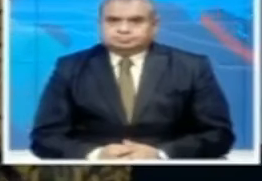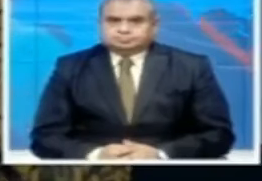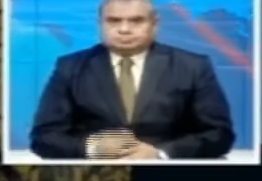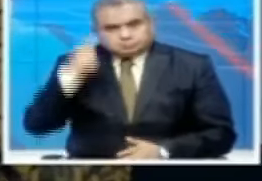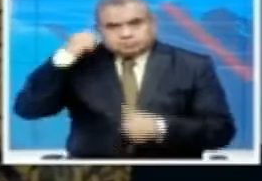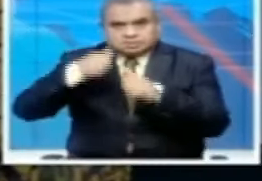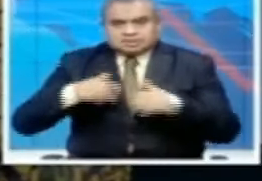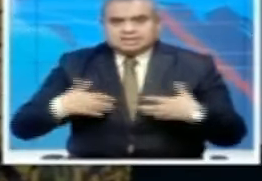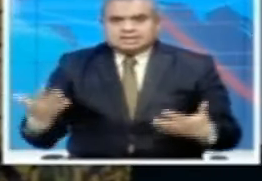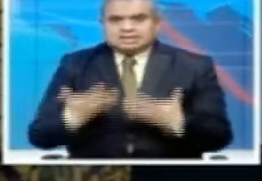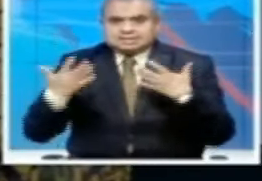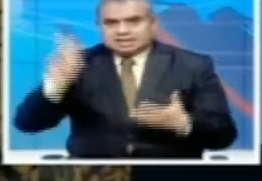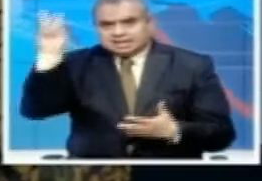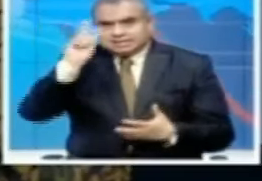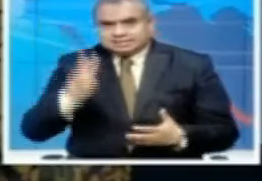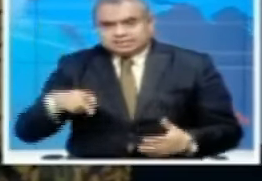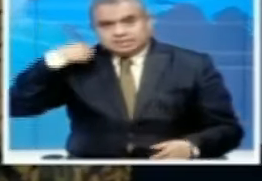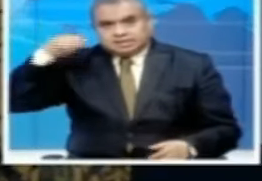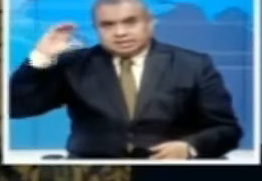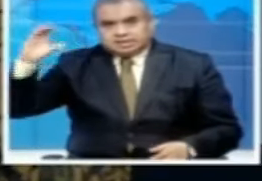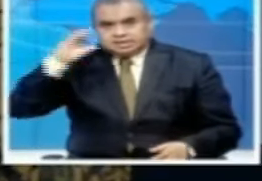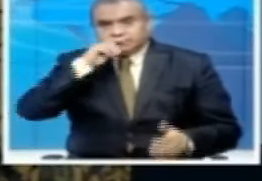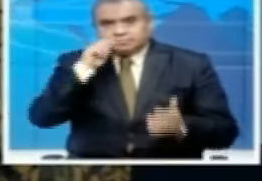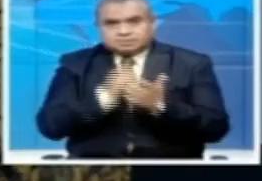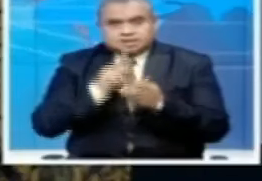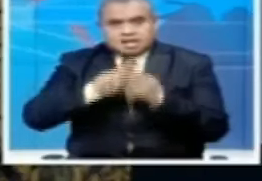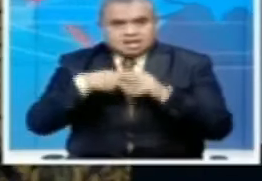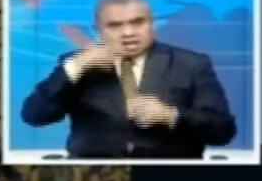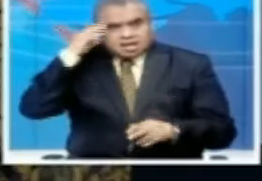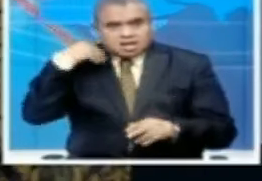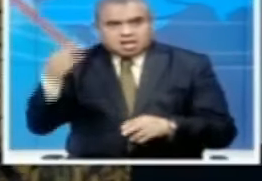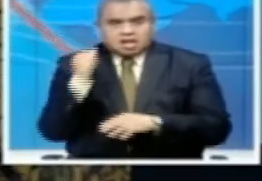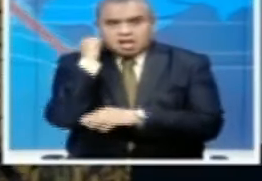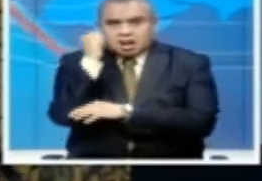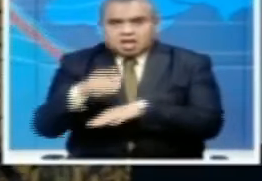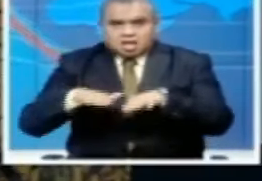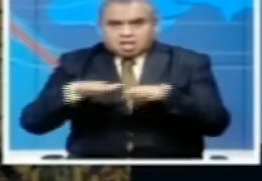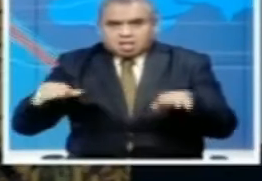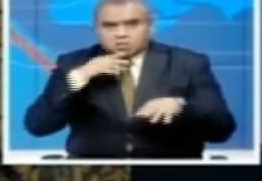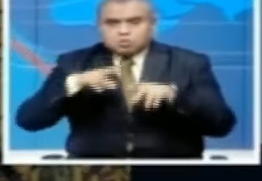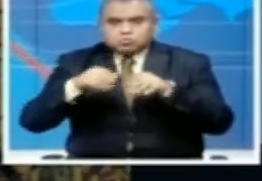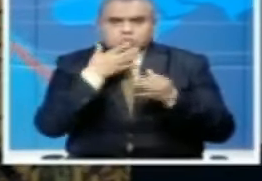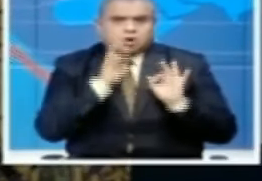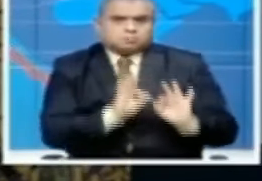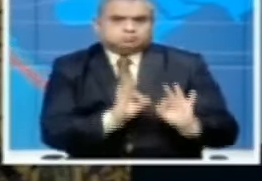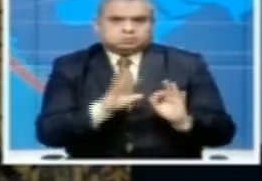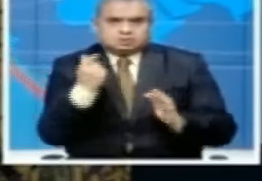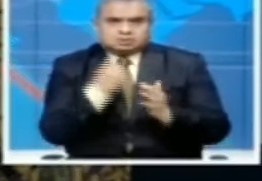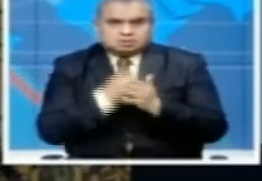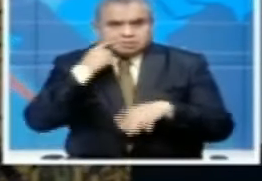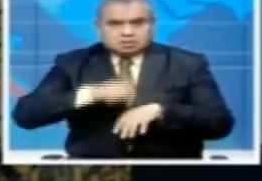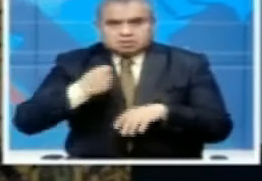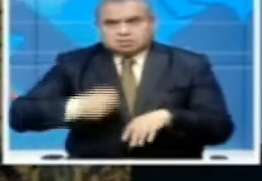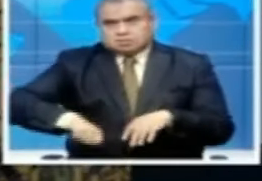في ذكرى تحرير سيناء، الرئيس السيسي يؤكد أن عدم التفريط في شبر واحد من تراب الوطن منهج